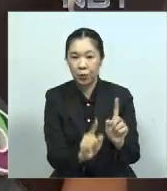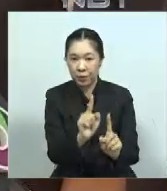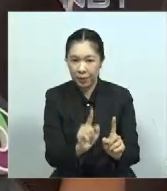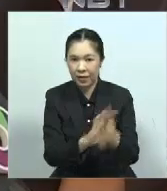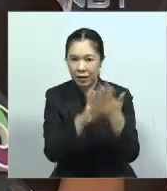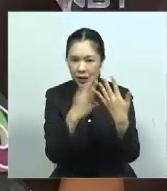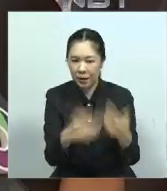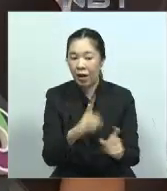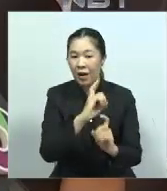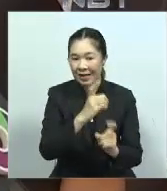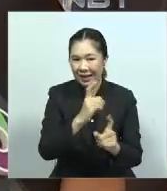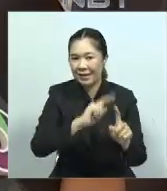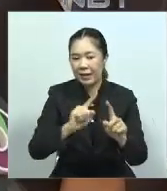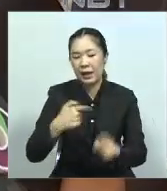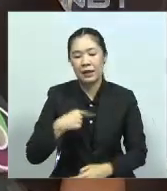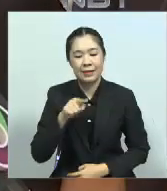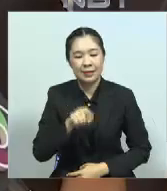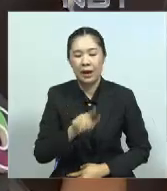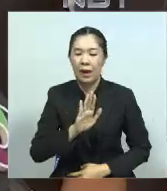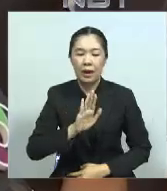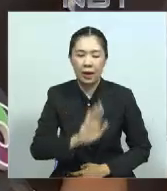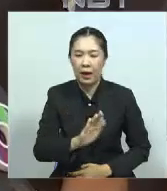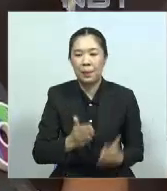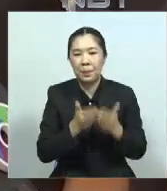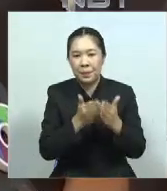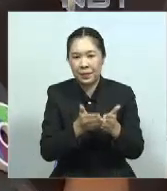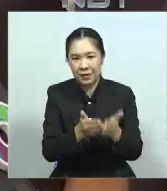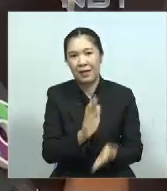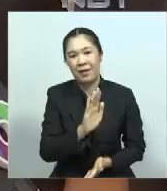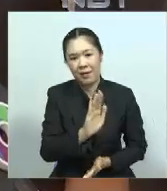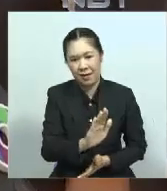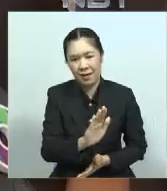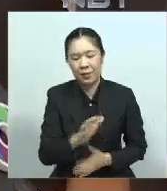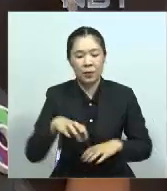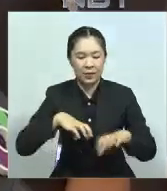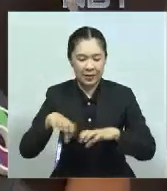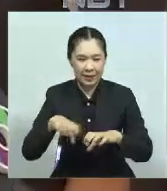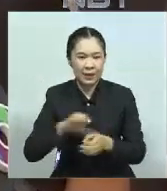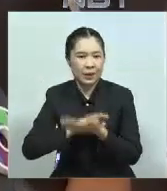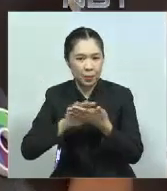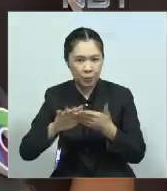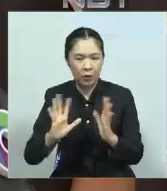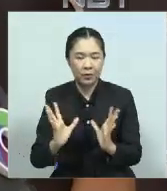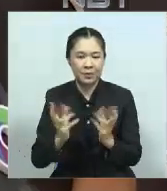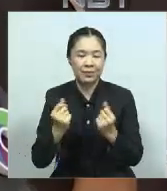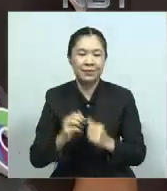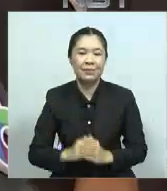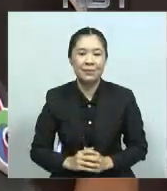จะเป็นอันตรายก็จะสั่งห้ามเรือออกเลยนะครับก็ได้เตรียมการในส่วนต่างๆไว้เรียบร้อยแล้วนะ